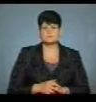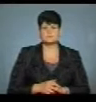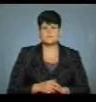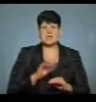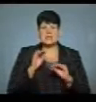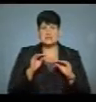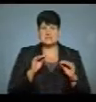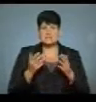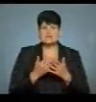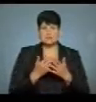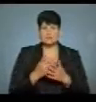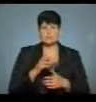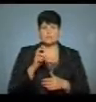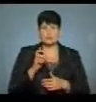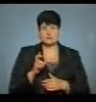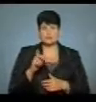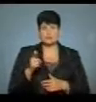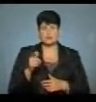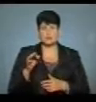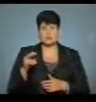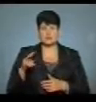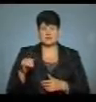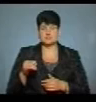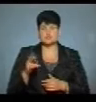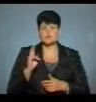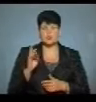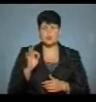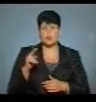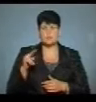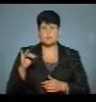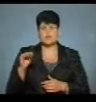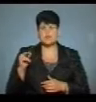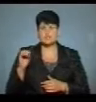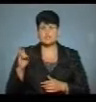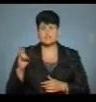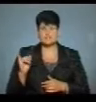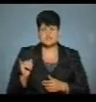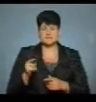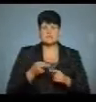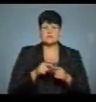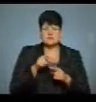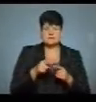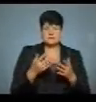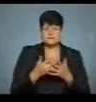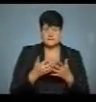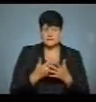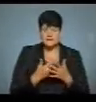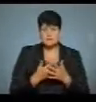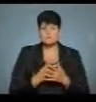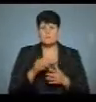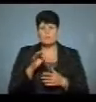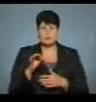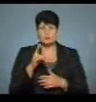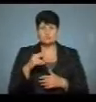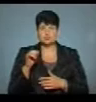Режисер фільму Богдан Голич із міста Копичинці Гусятинського району. Чоловік розповів, що документальну стрічку «Дубно на скрижалях історії» відзняв